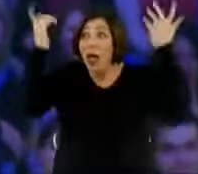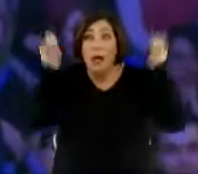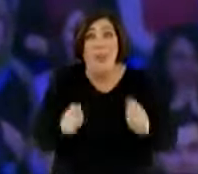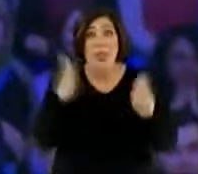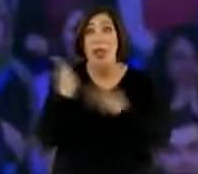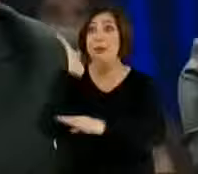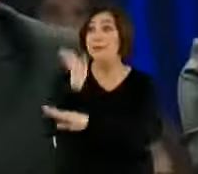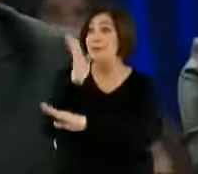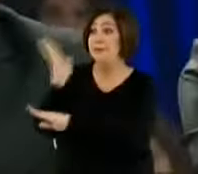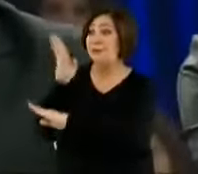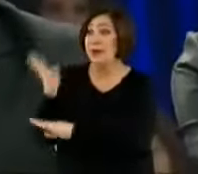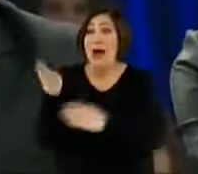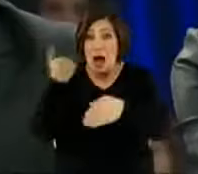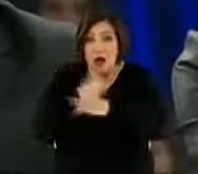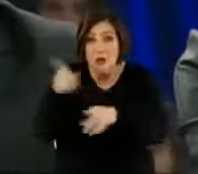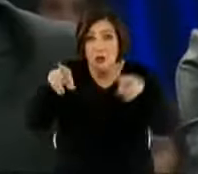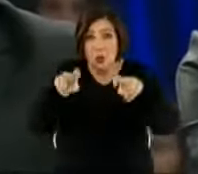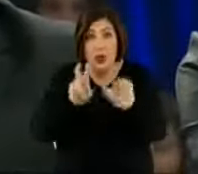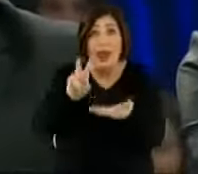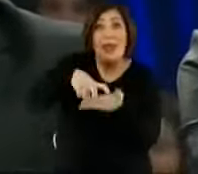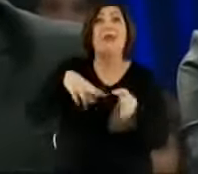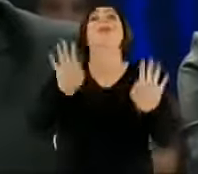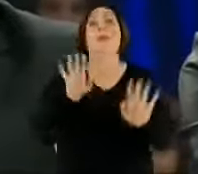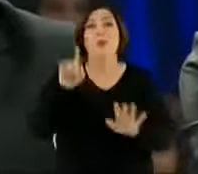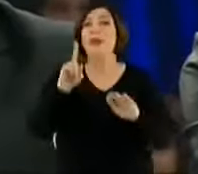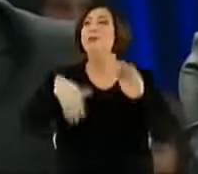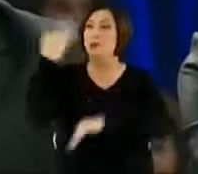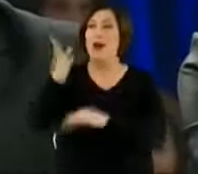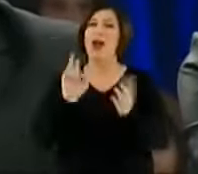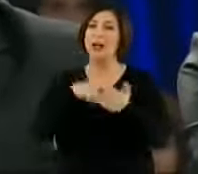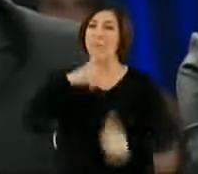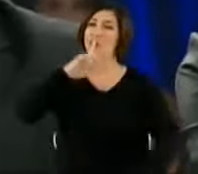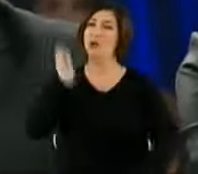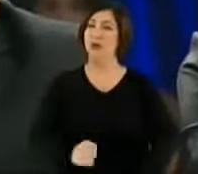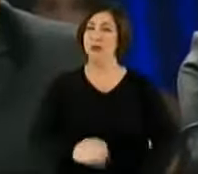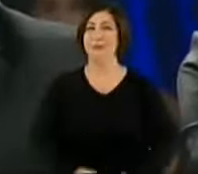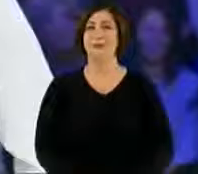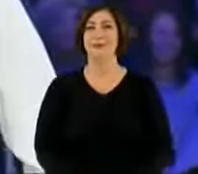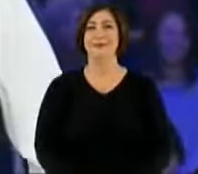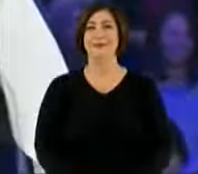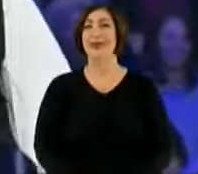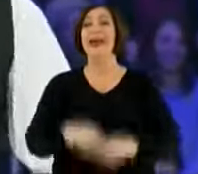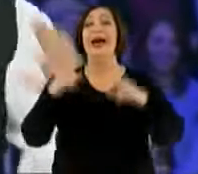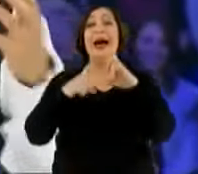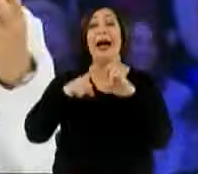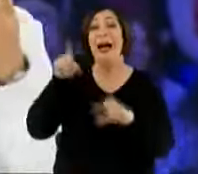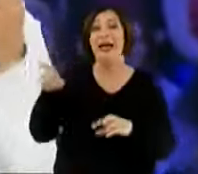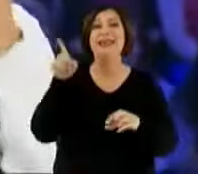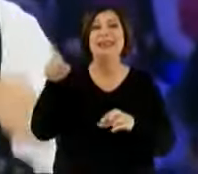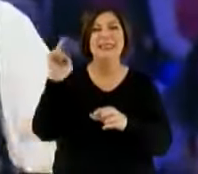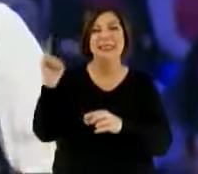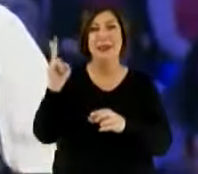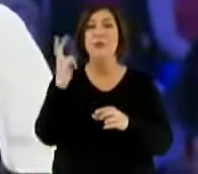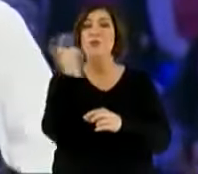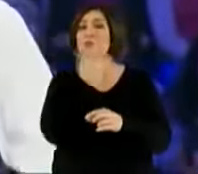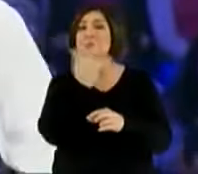ya? Nerelere gitti ya? Hakikaten şu koltuktan kalkamadın. Kalkacağım, ya. Kalkacağım, bundan sonra kalkacağım, evet. Söz. Peki. Raga. Yes. Senin